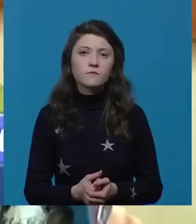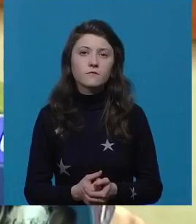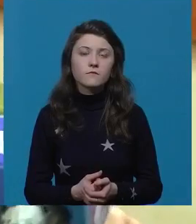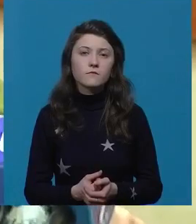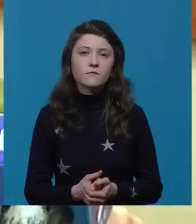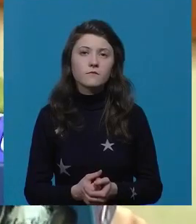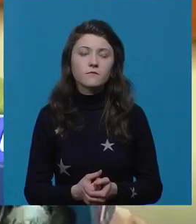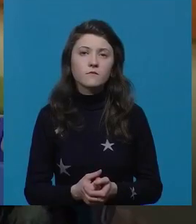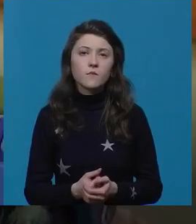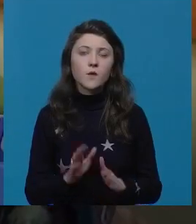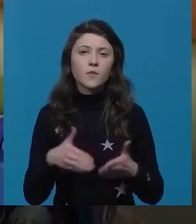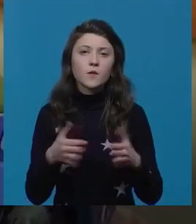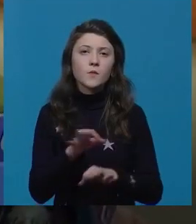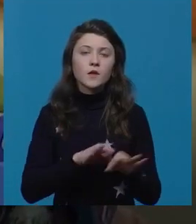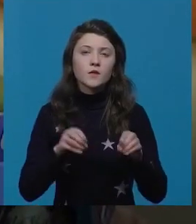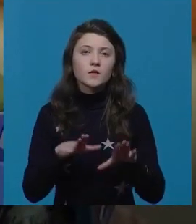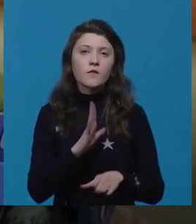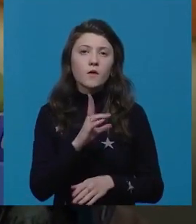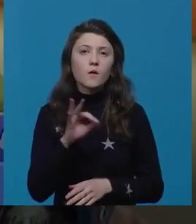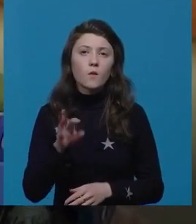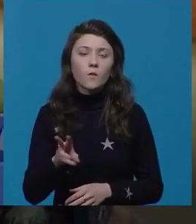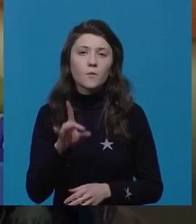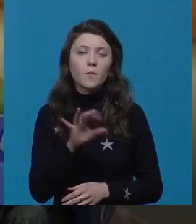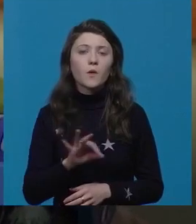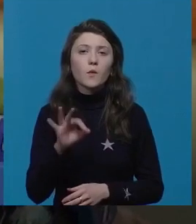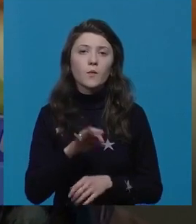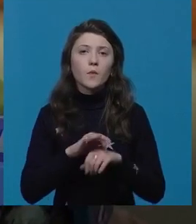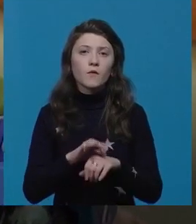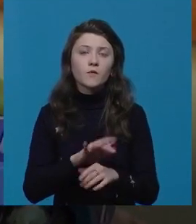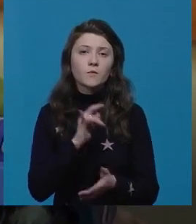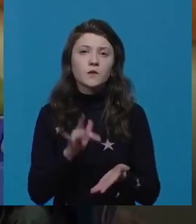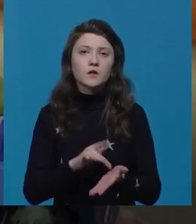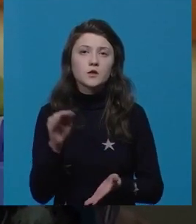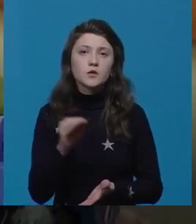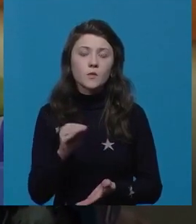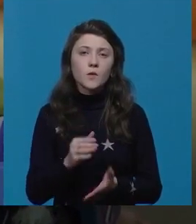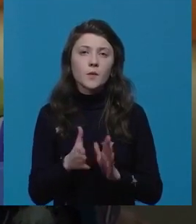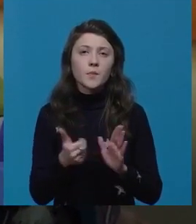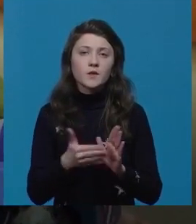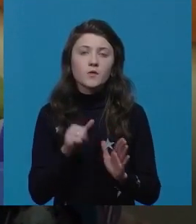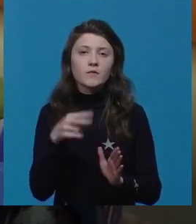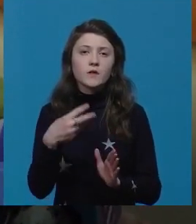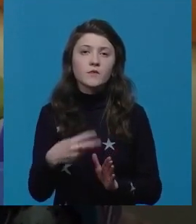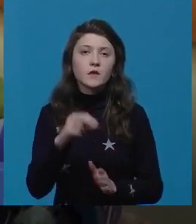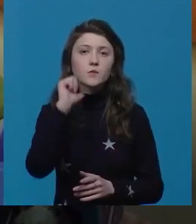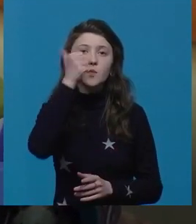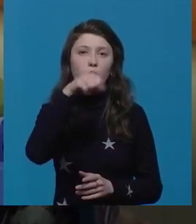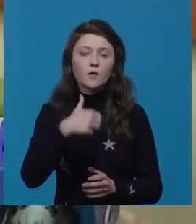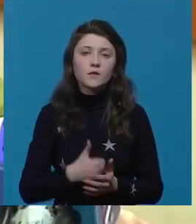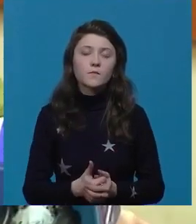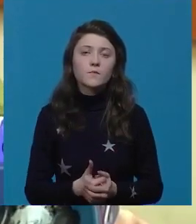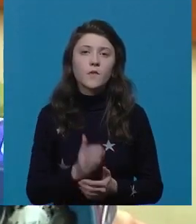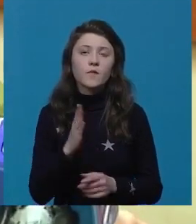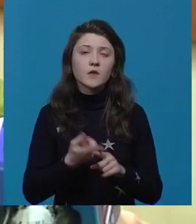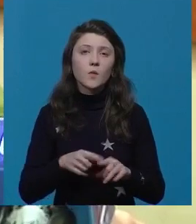Пропонується проект рішення виконавчого комітету про проведення в місті Житомирі чергових призовів у 2020 році. В даному проекті